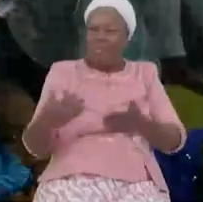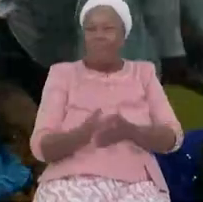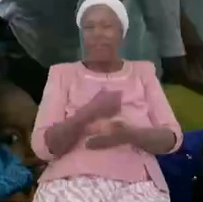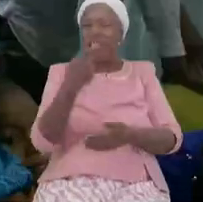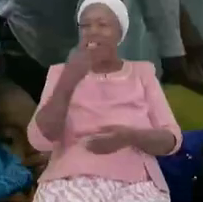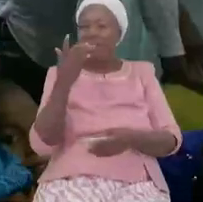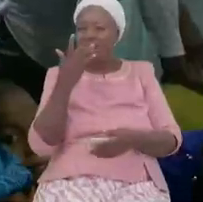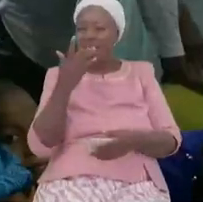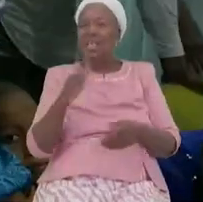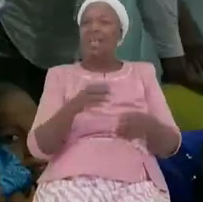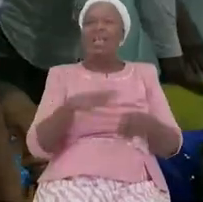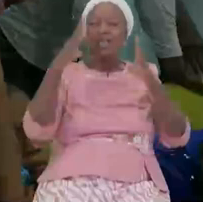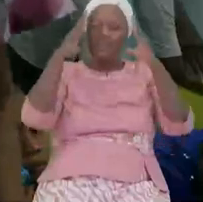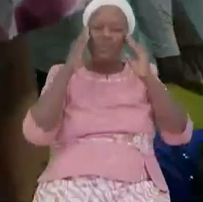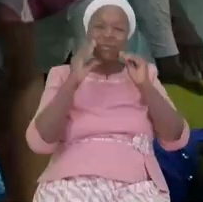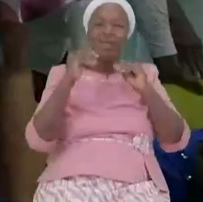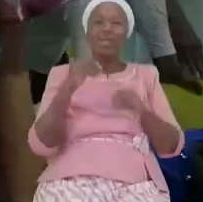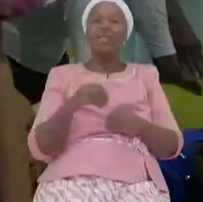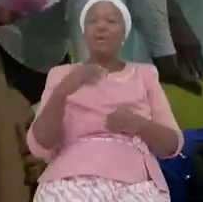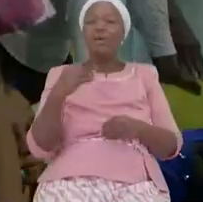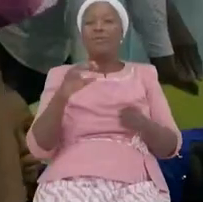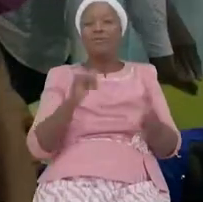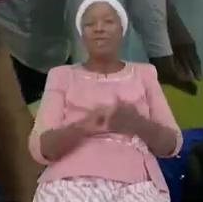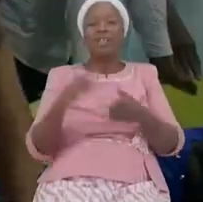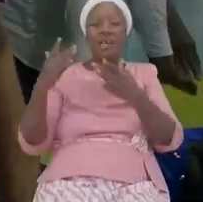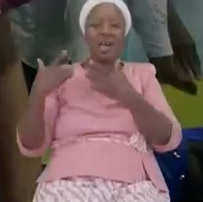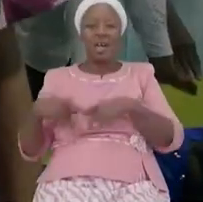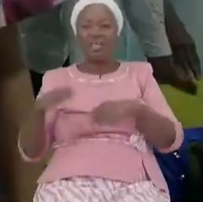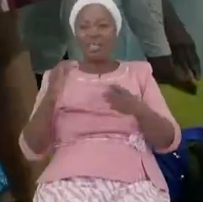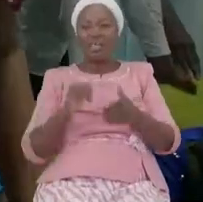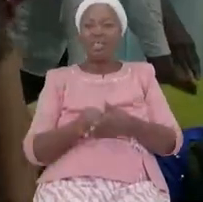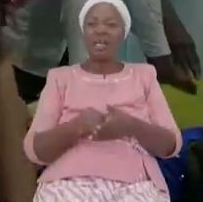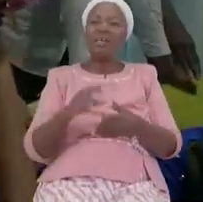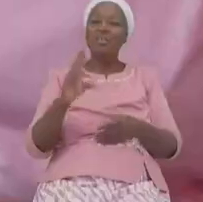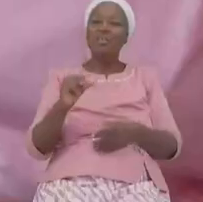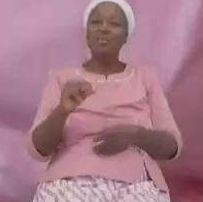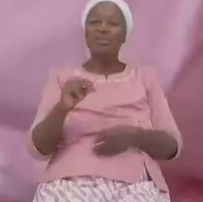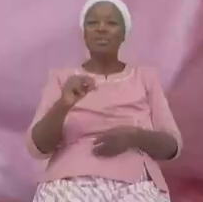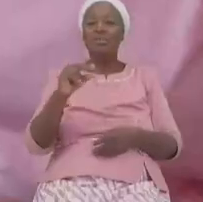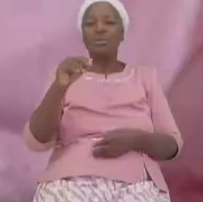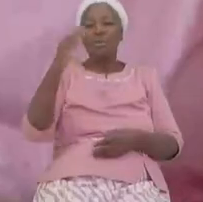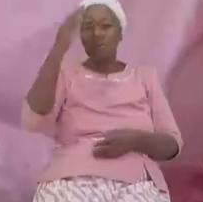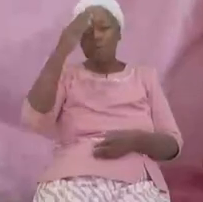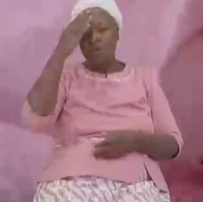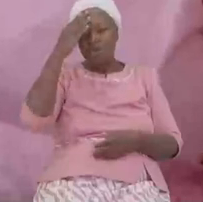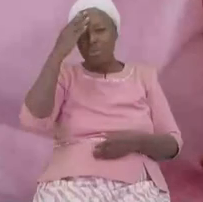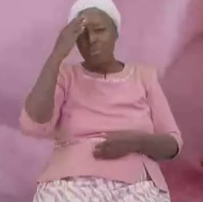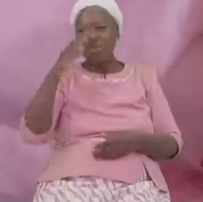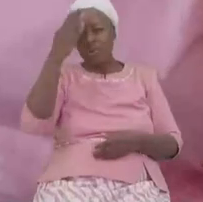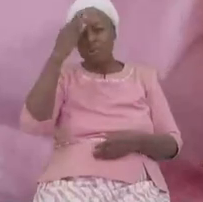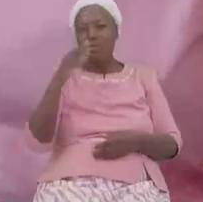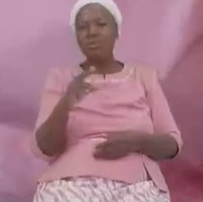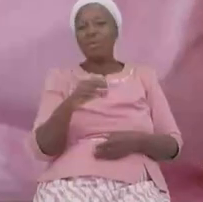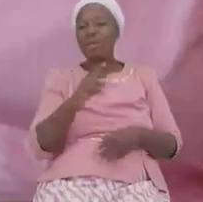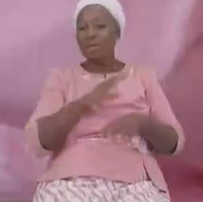une expérience de ce cœur qui ne connaît pas le mal, qui ne pense pas au mal, qui